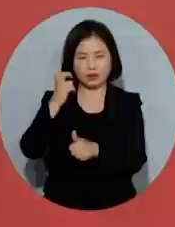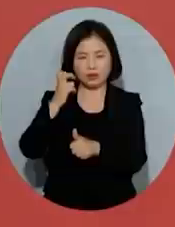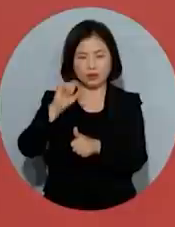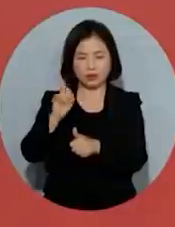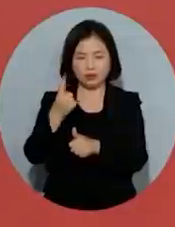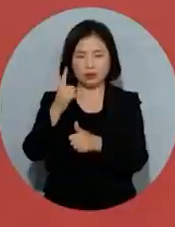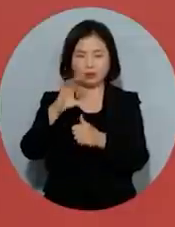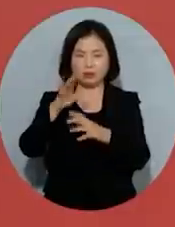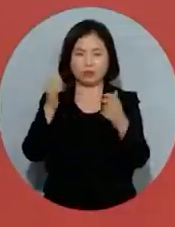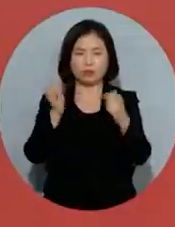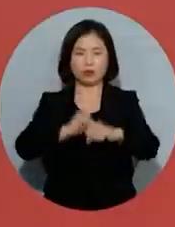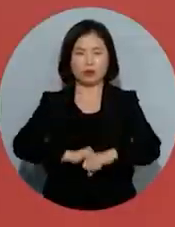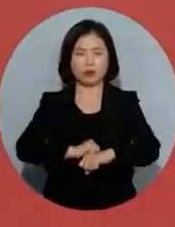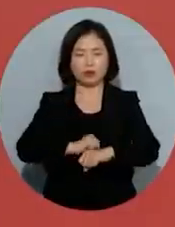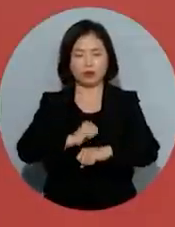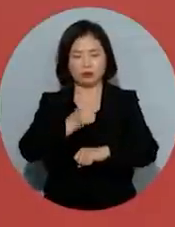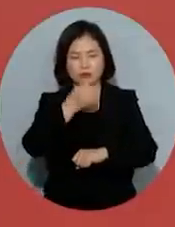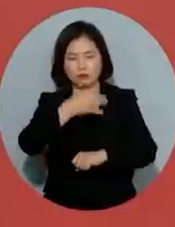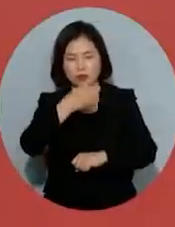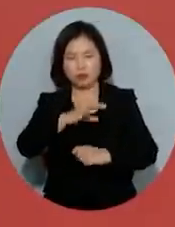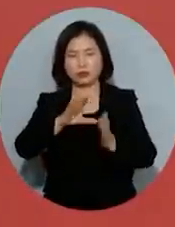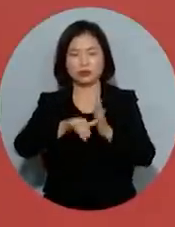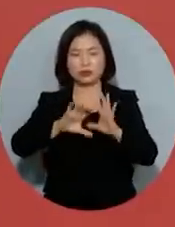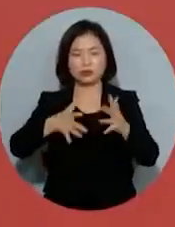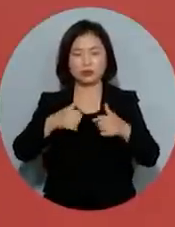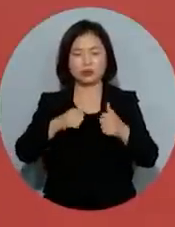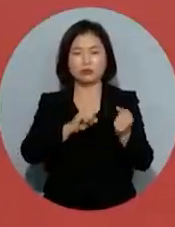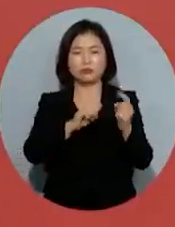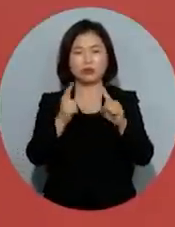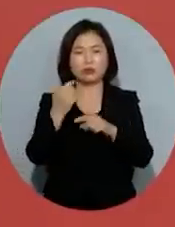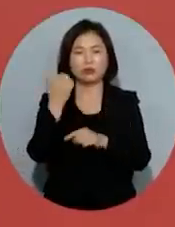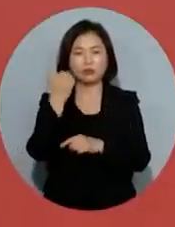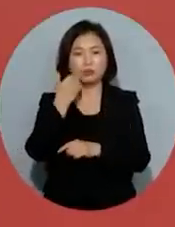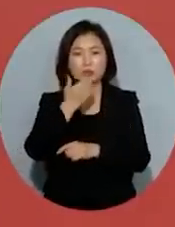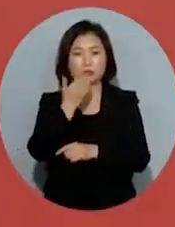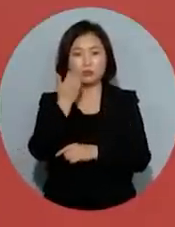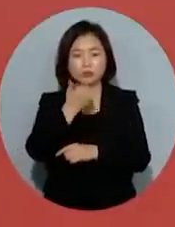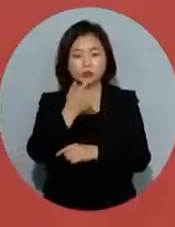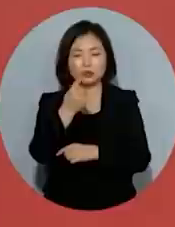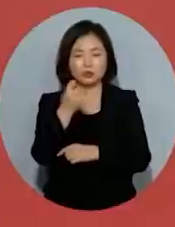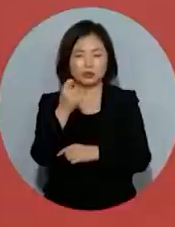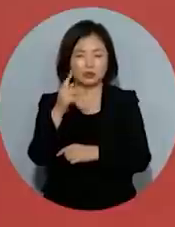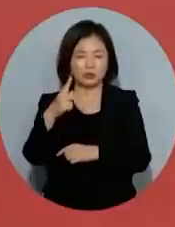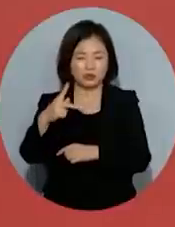안고 악정고투할 때 이 당을 살려준 분들이 바로 TK